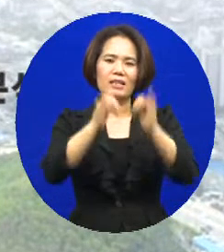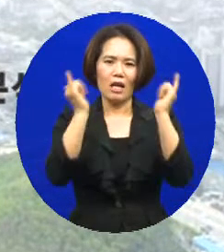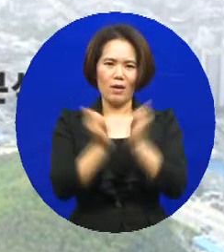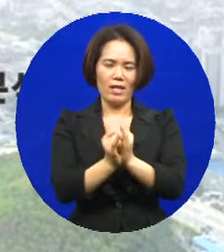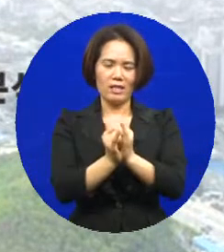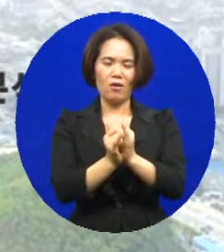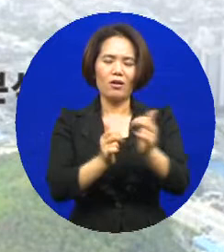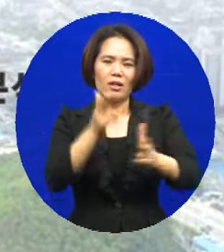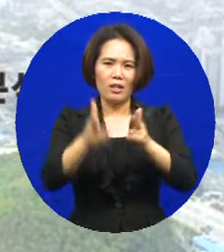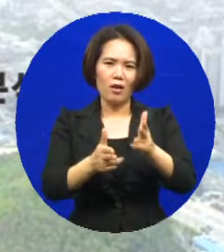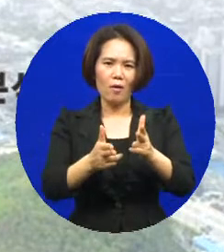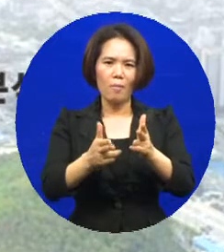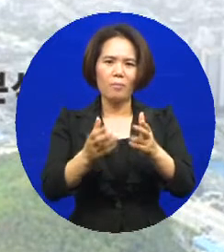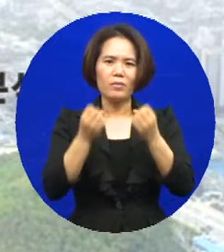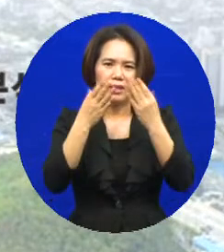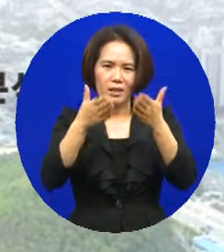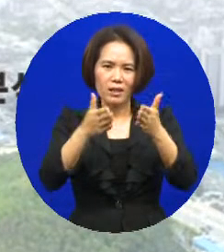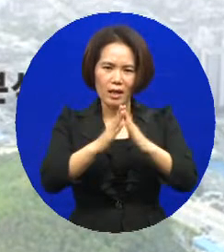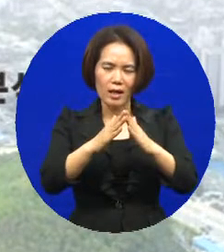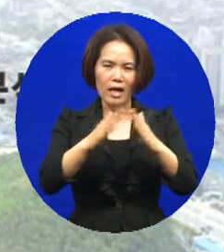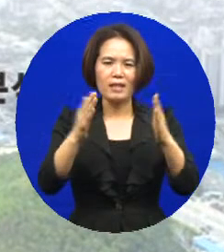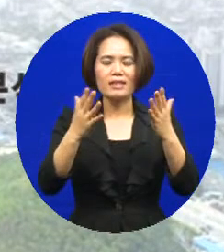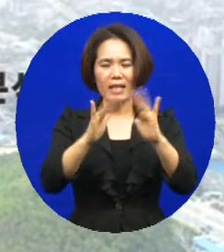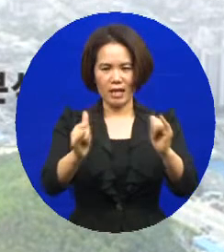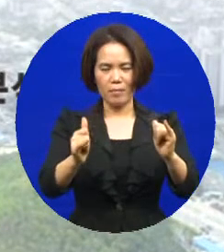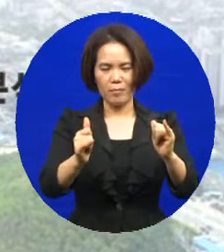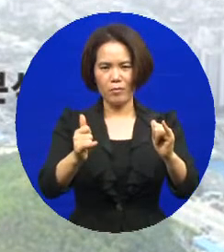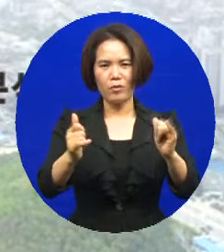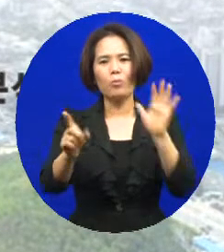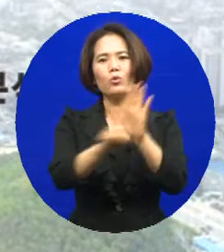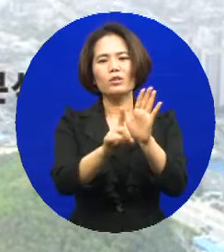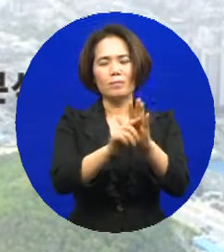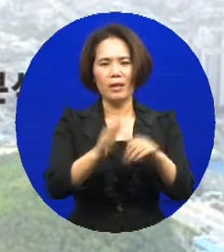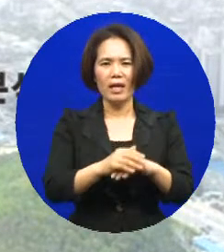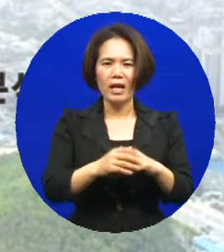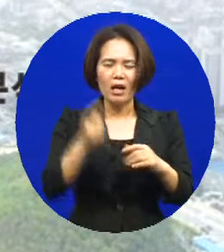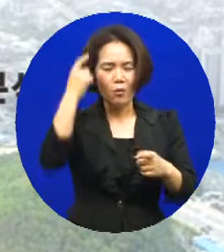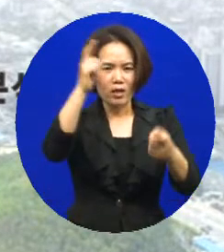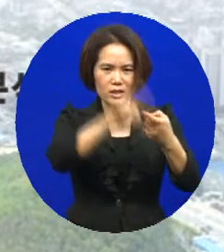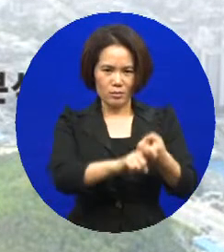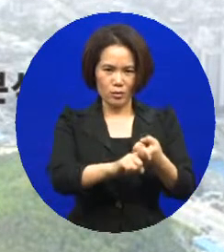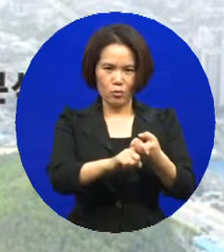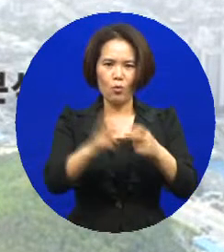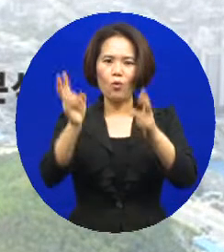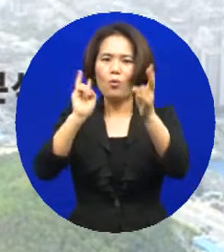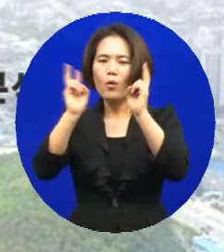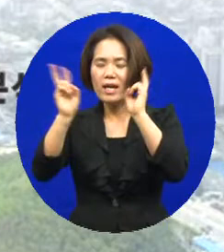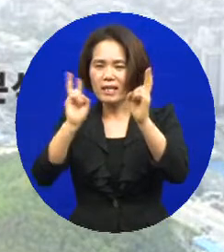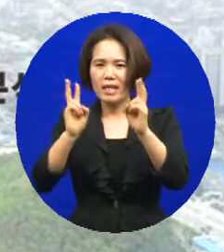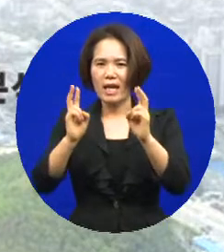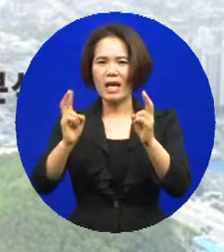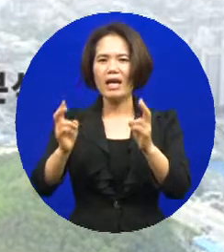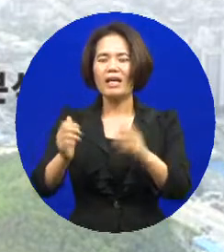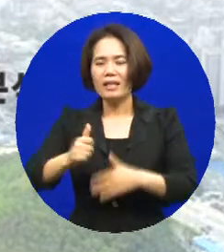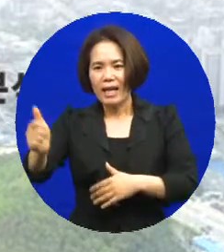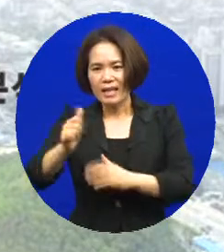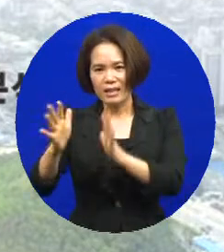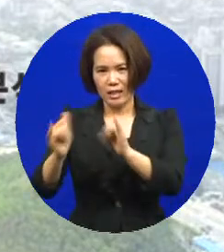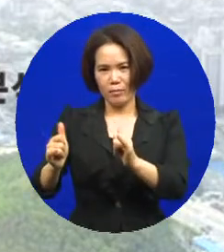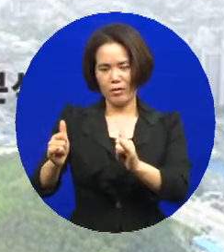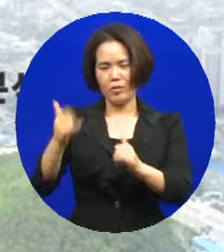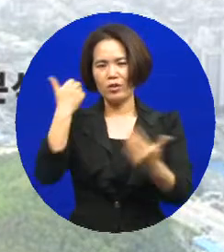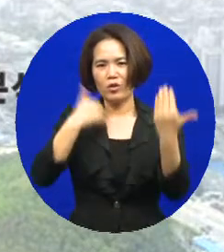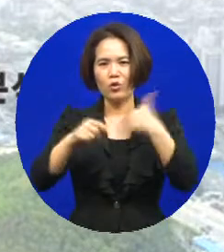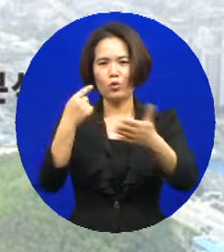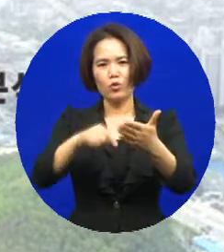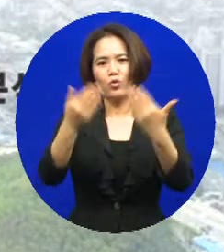아카데미 교육생을 모집합니다. 사회적기업 창업에 관심 있는 시민이나 용인시 소재 사업자 또는 재직자라면 누구나